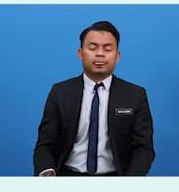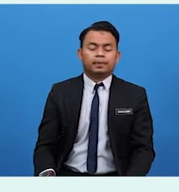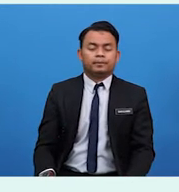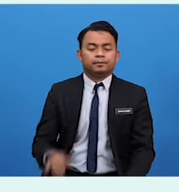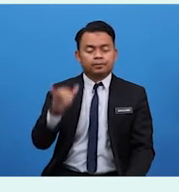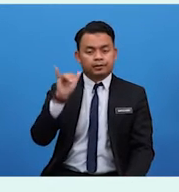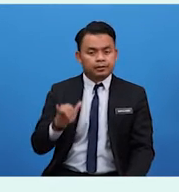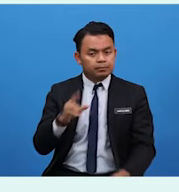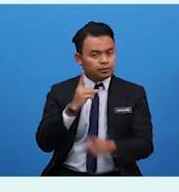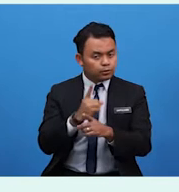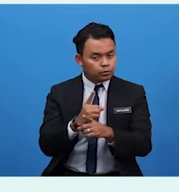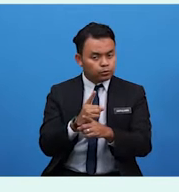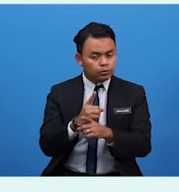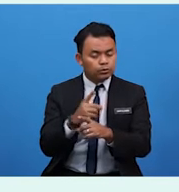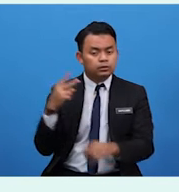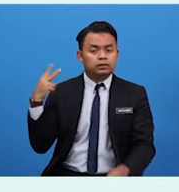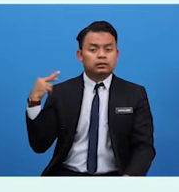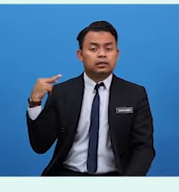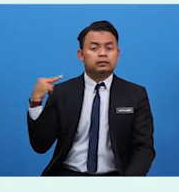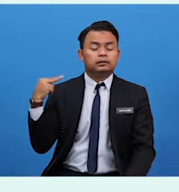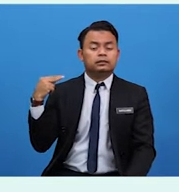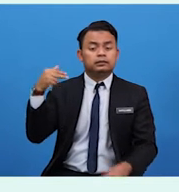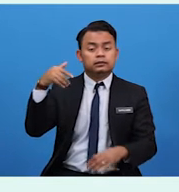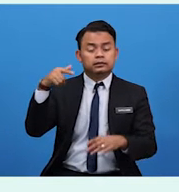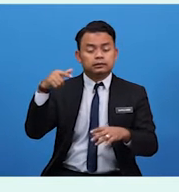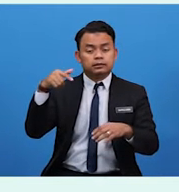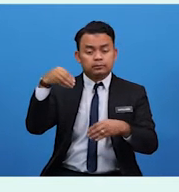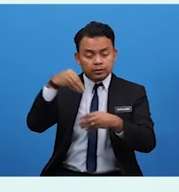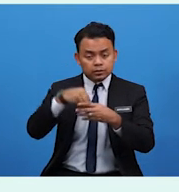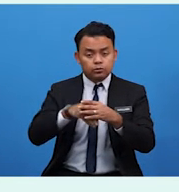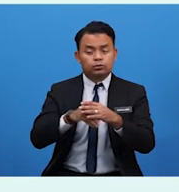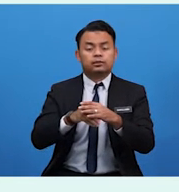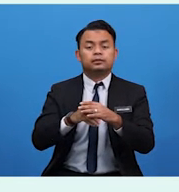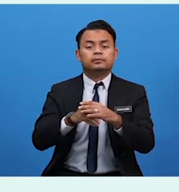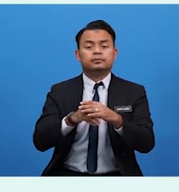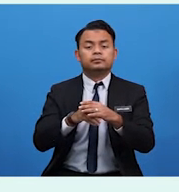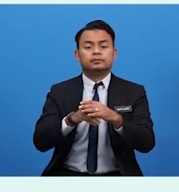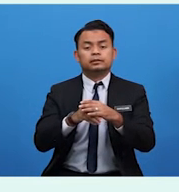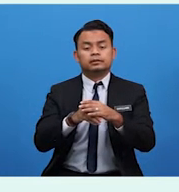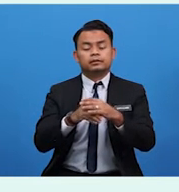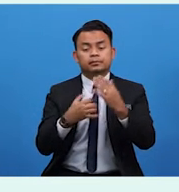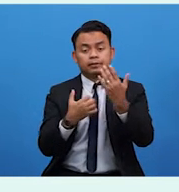Sepatutnya, kaki ketod disambung pada punca negatif bateri.